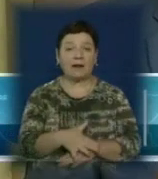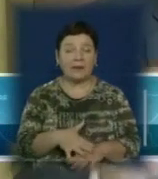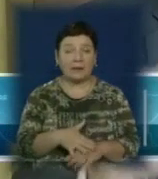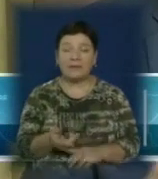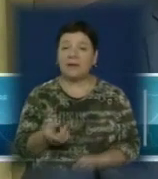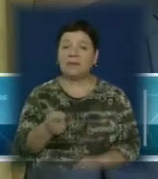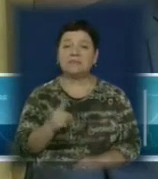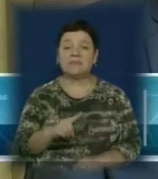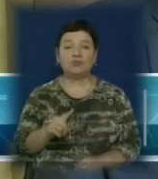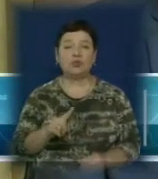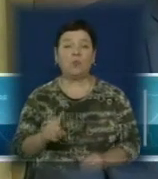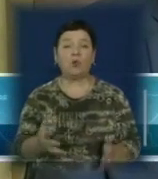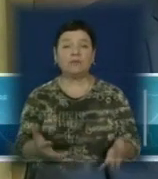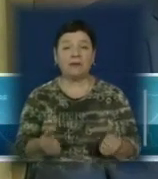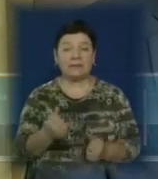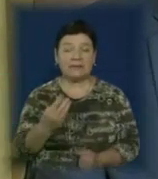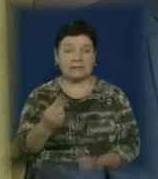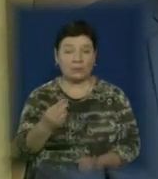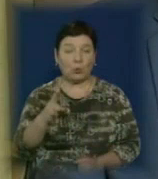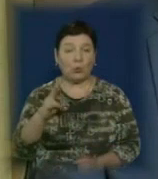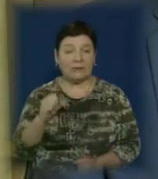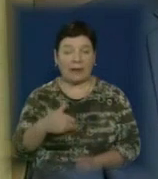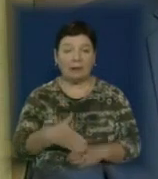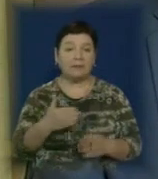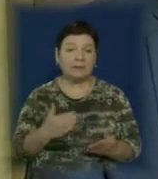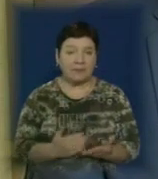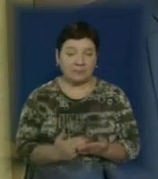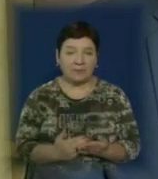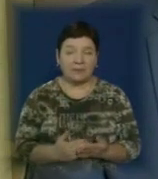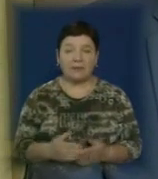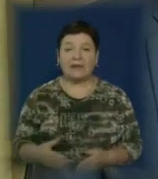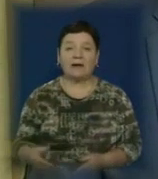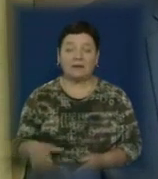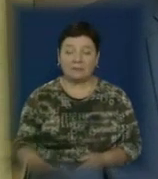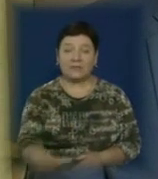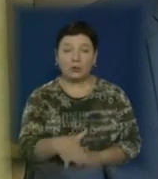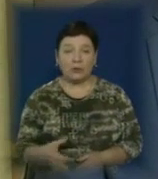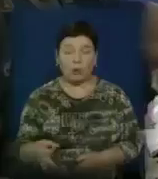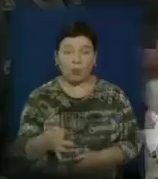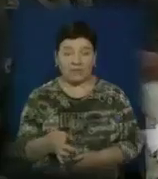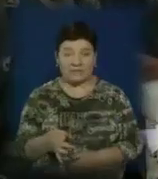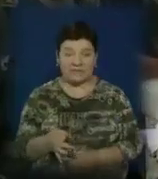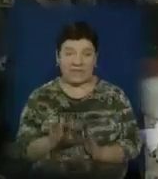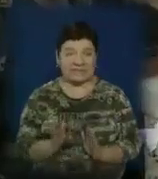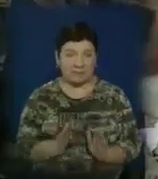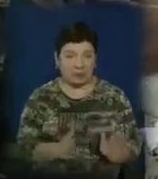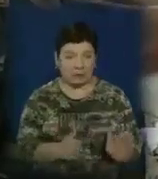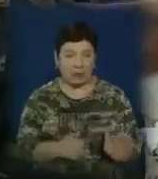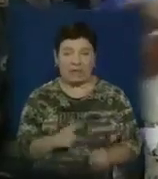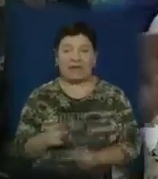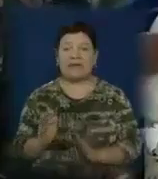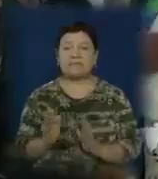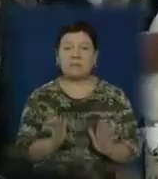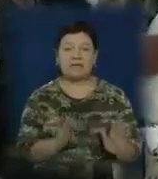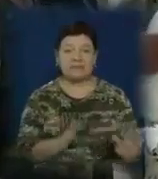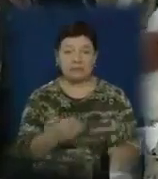з тим, щоб утримати ціну на хліб на теренах області стабільною. Задля стабілізації цін